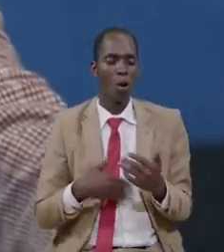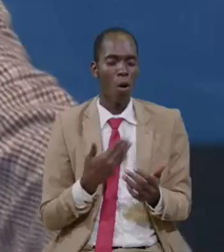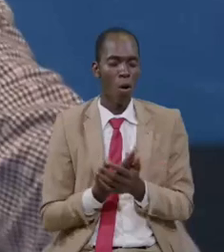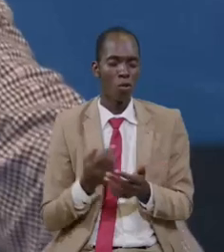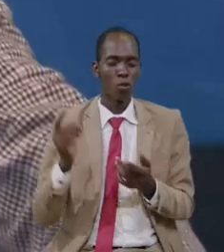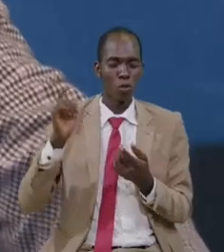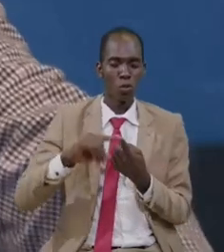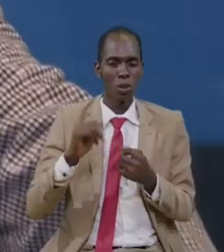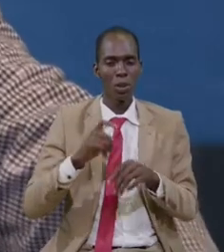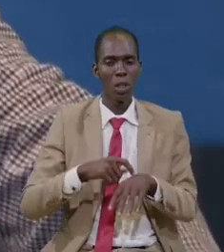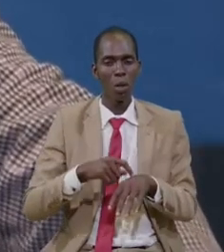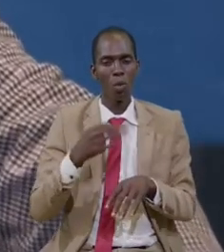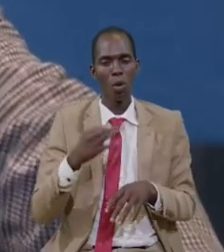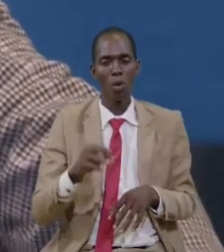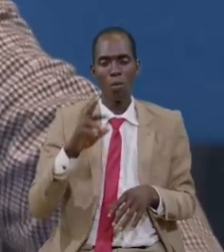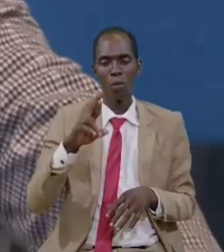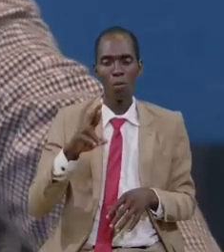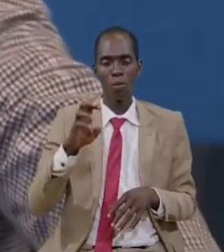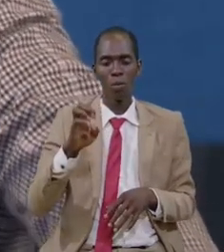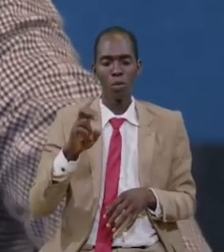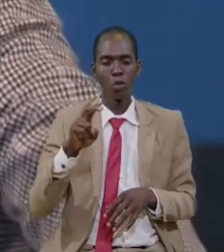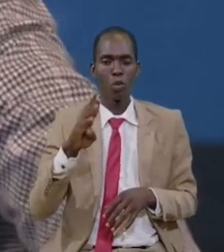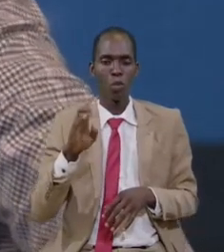Ruben, le premier-né.